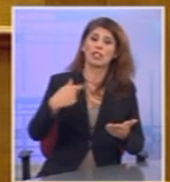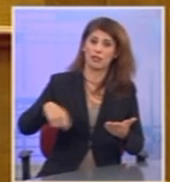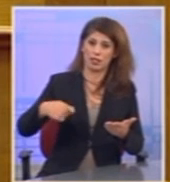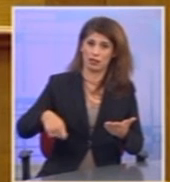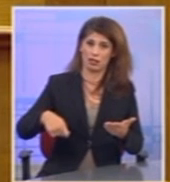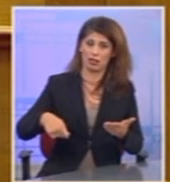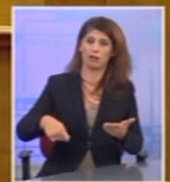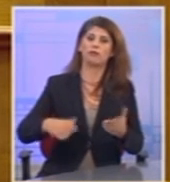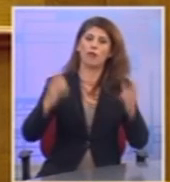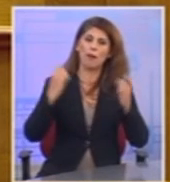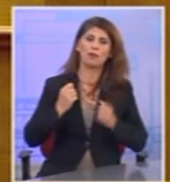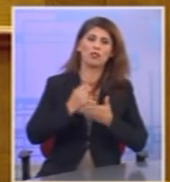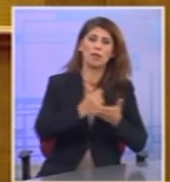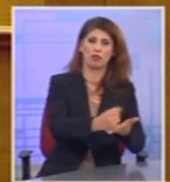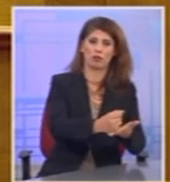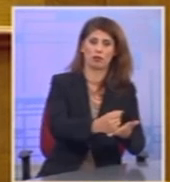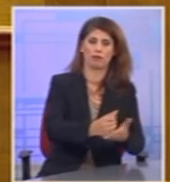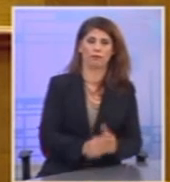προσφεύγουν συνήθως στα δικαστήρια και αποζημιώνονται.